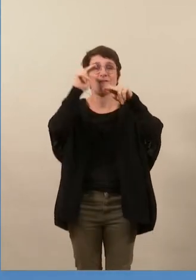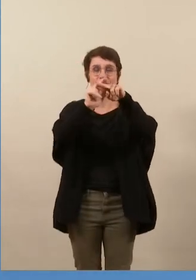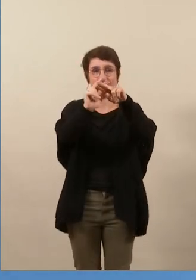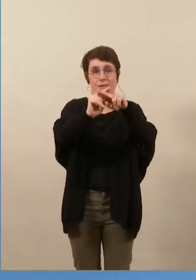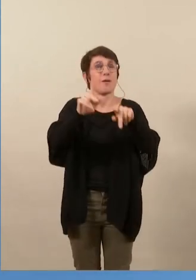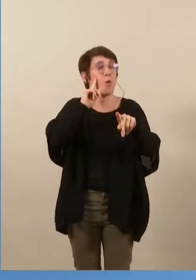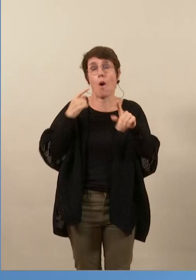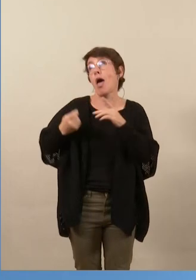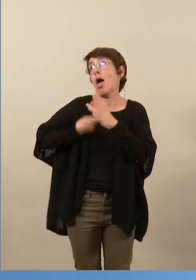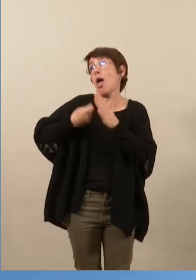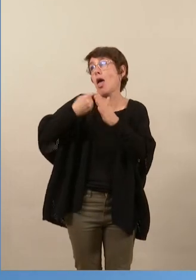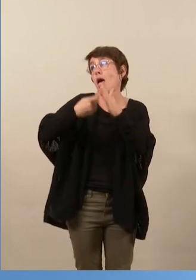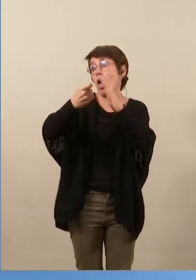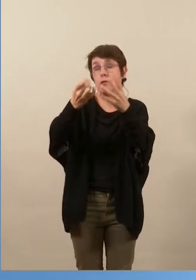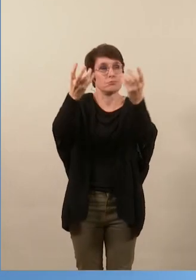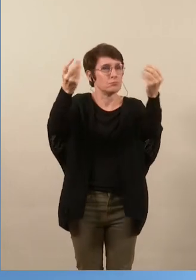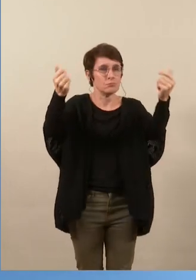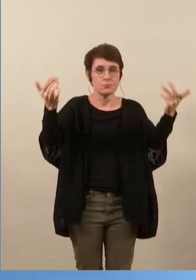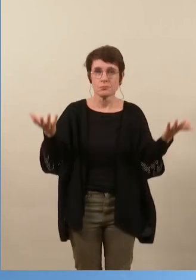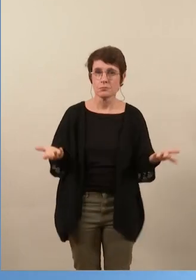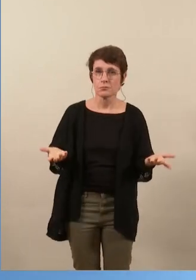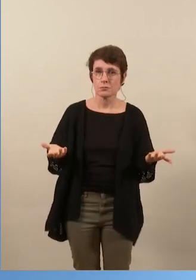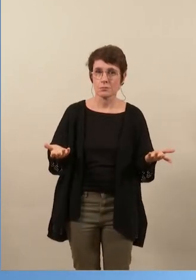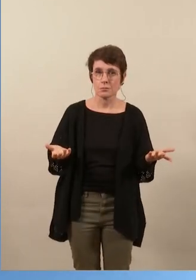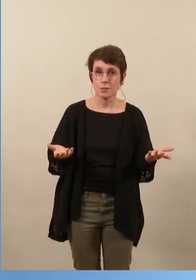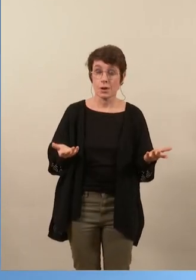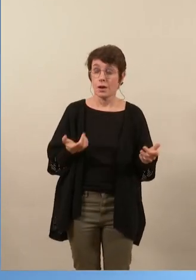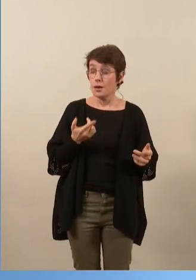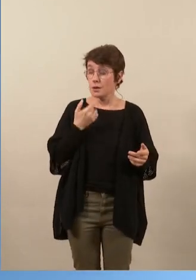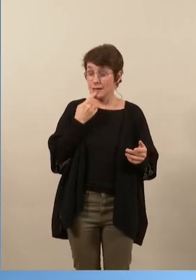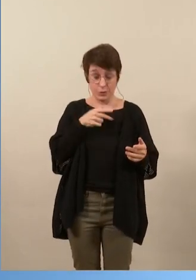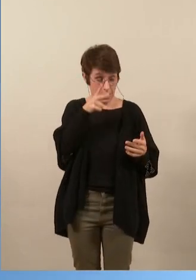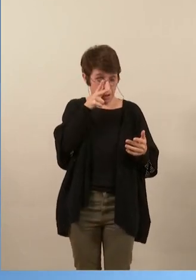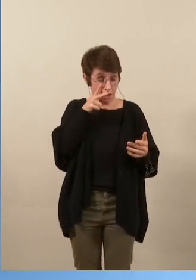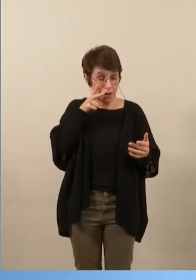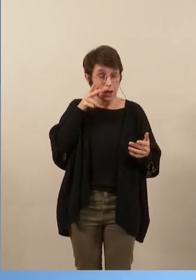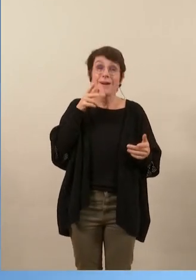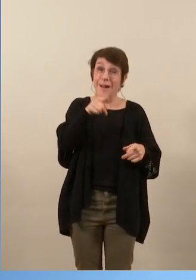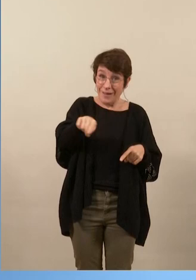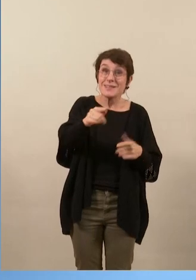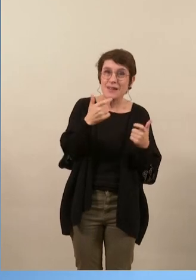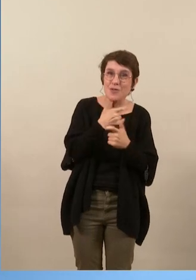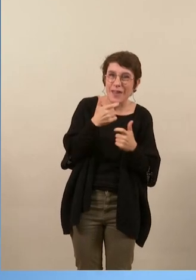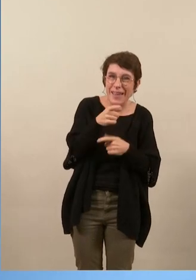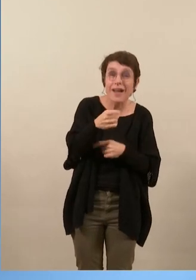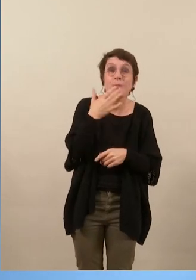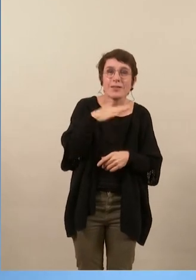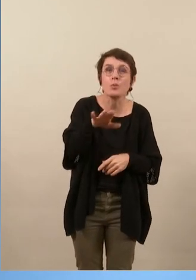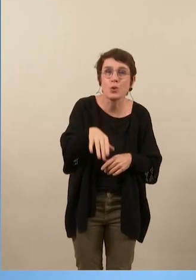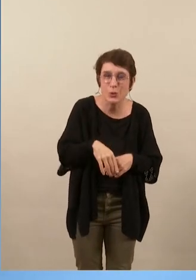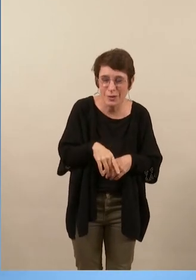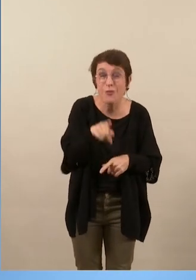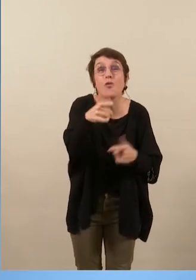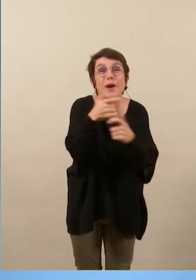répétés quoi qu'il en soit c'est de plus en plus redondant ça vous fait rire c'est c'est bien il n'y a que